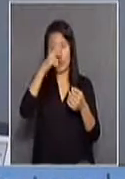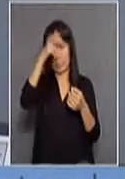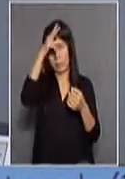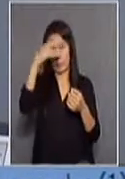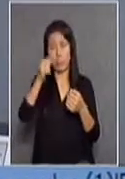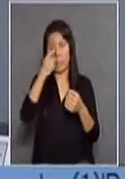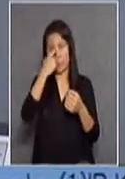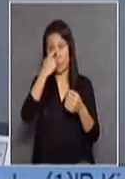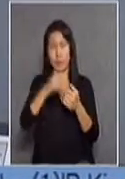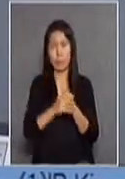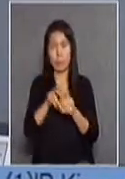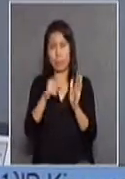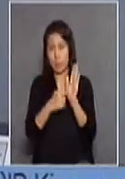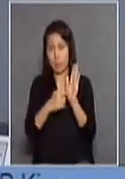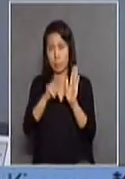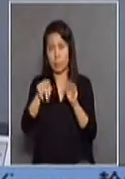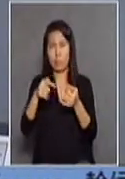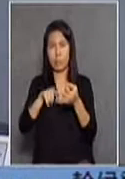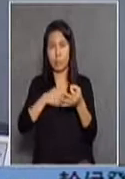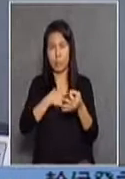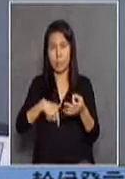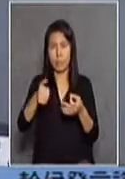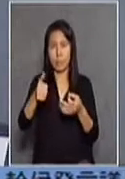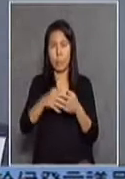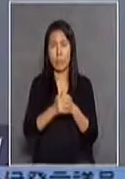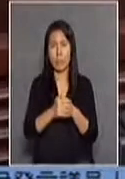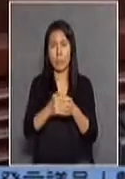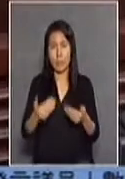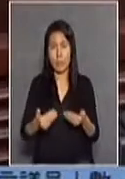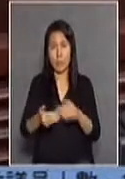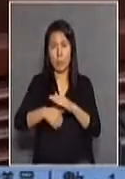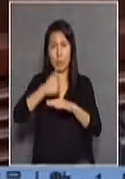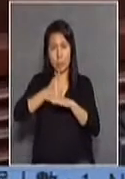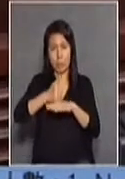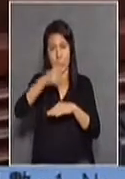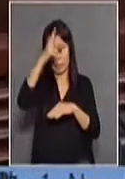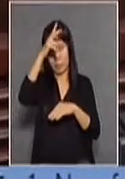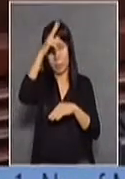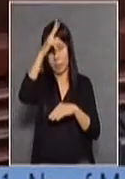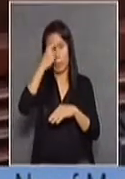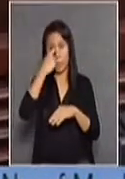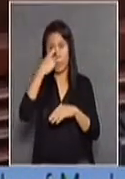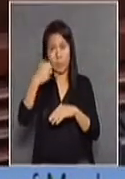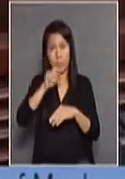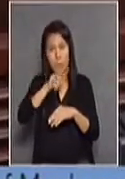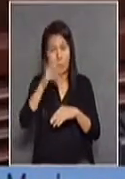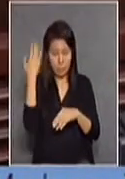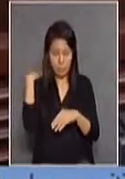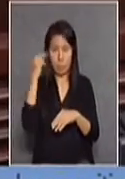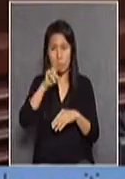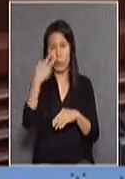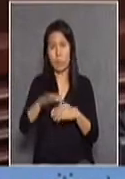下謝議員，而家特首嚟噶，佢已經睇到曬啦。